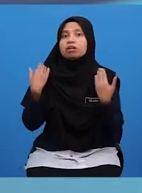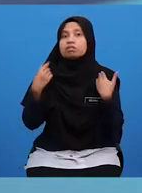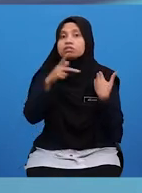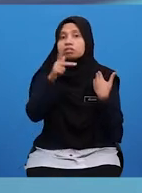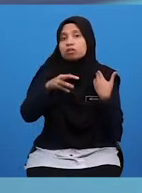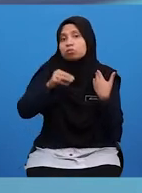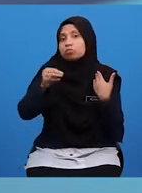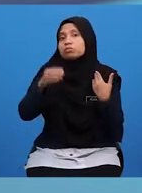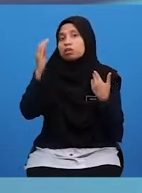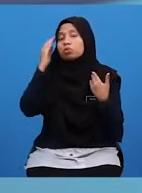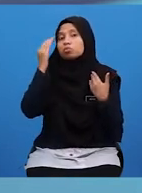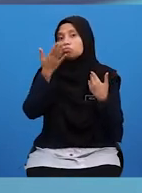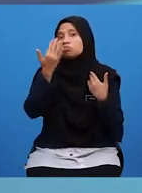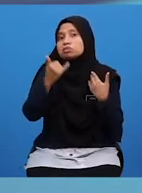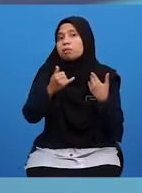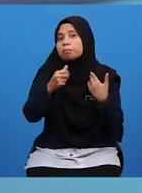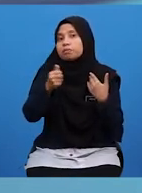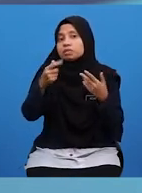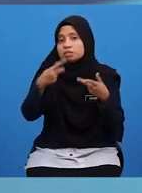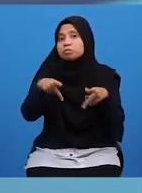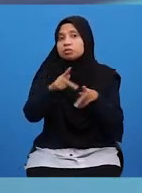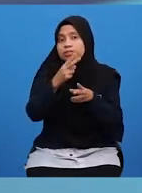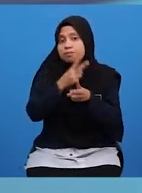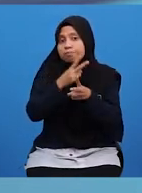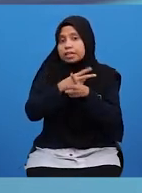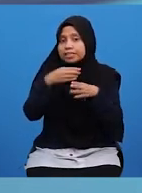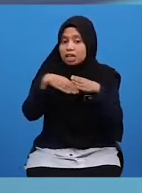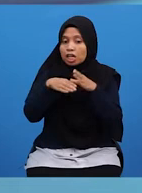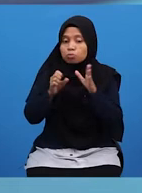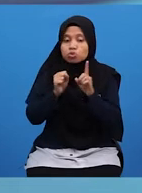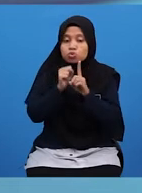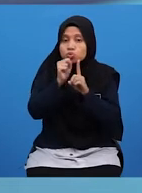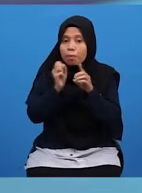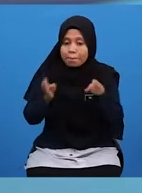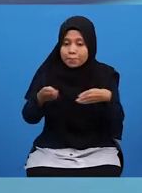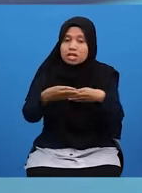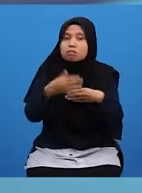Adakah murid-murid tahu kenapa ia perlu disimpan di dalam suhu bilik?